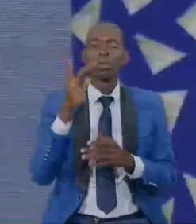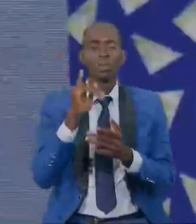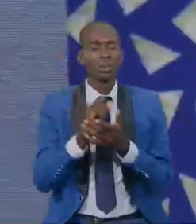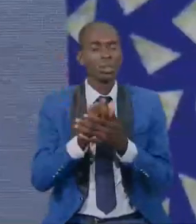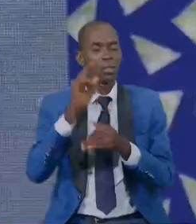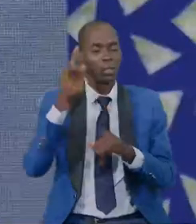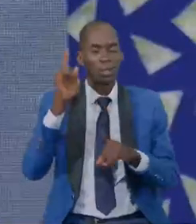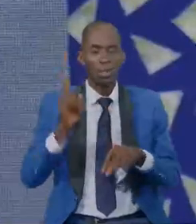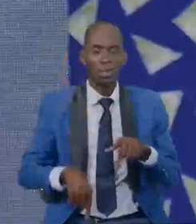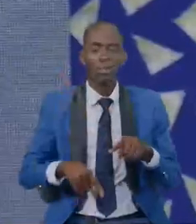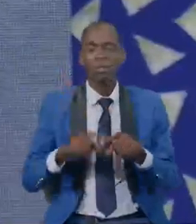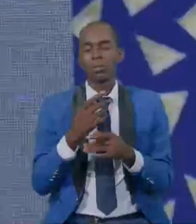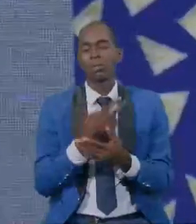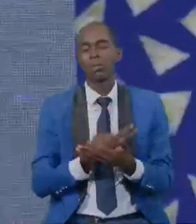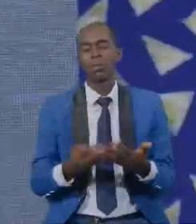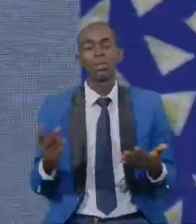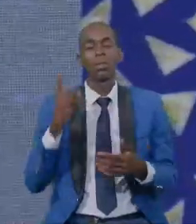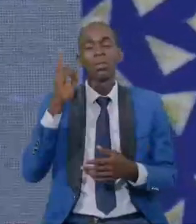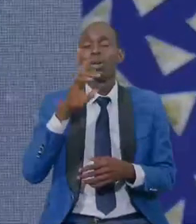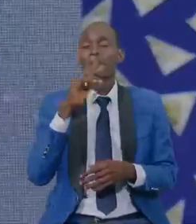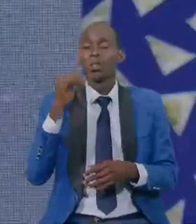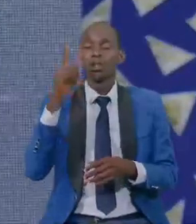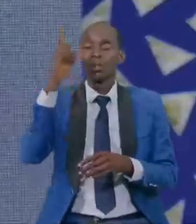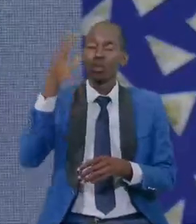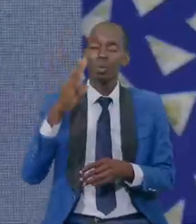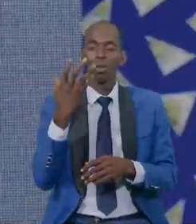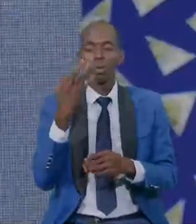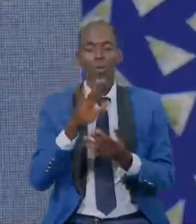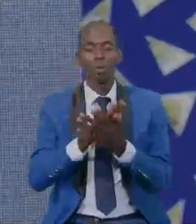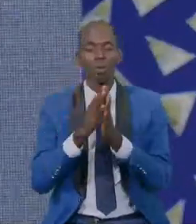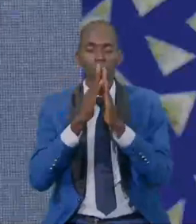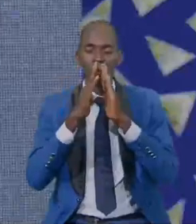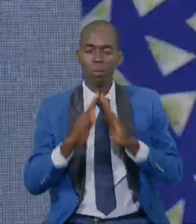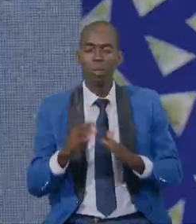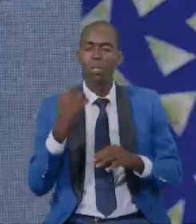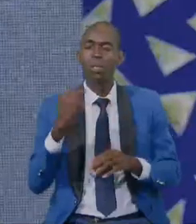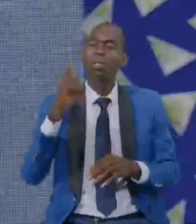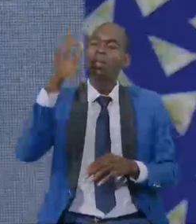Tu es le Dieu qui ne peut échouer. Tu es le Dieu de paix.